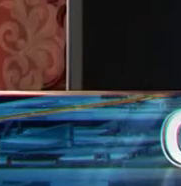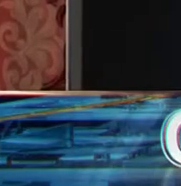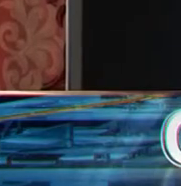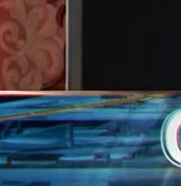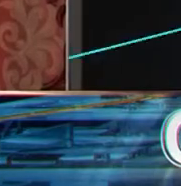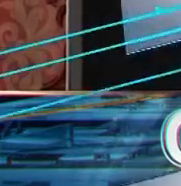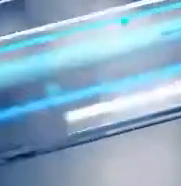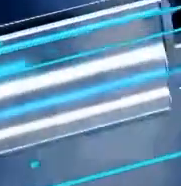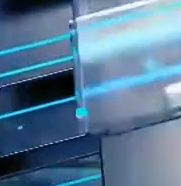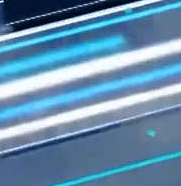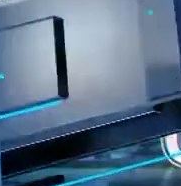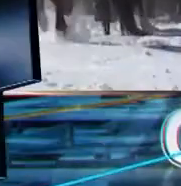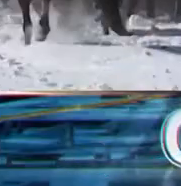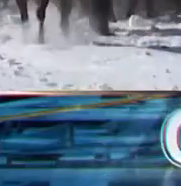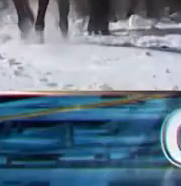атмосферу.